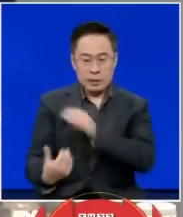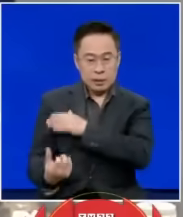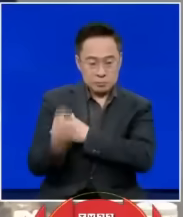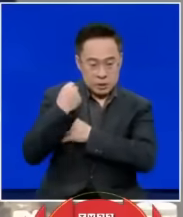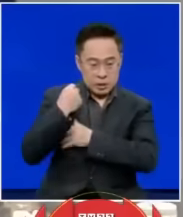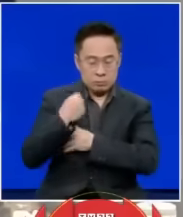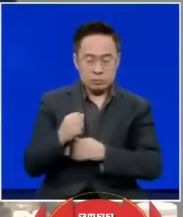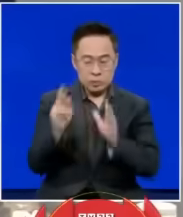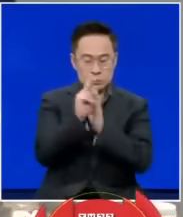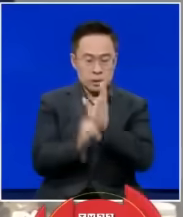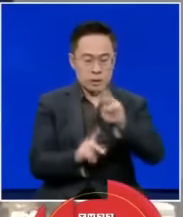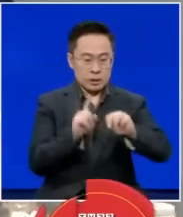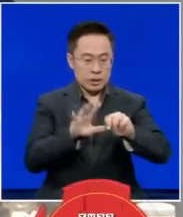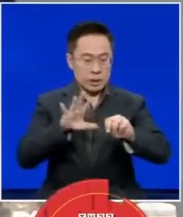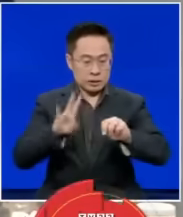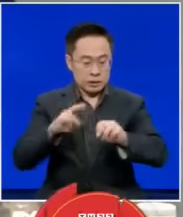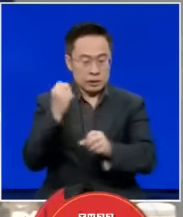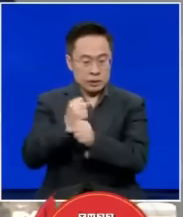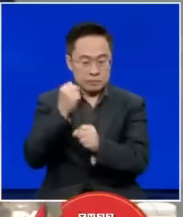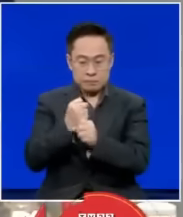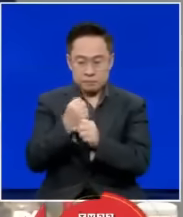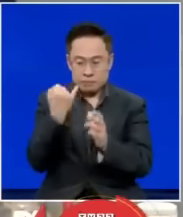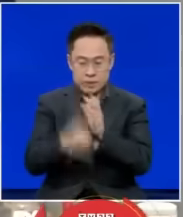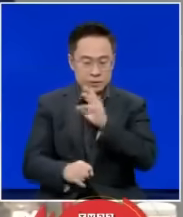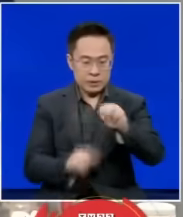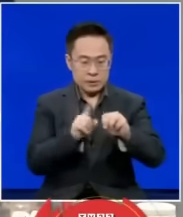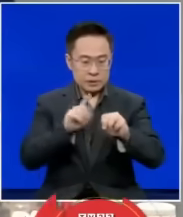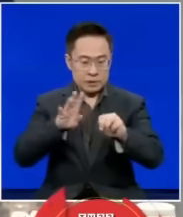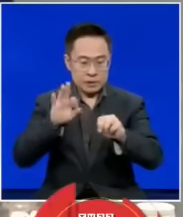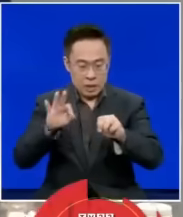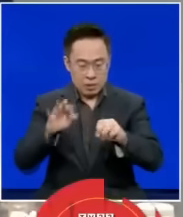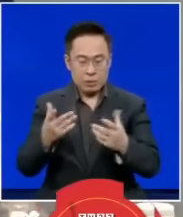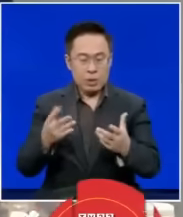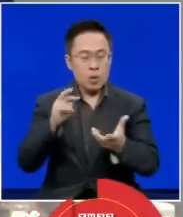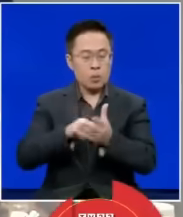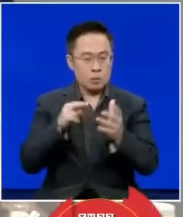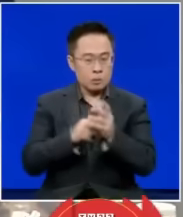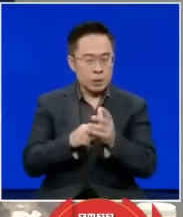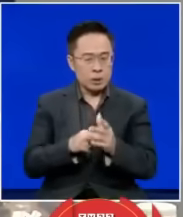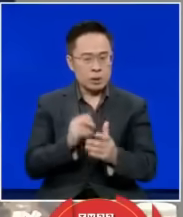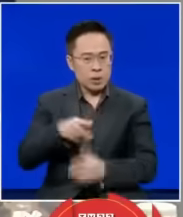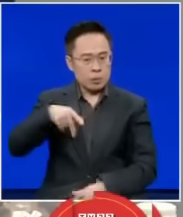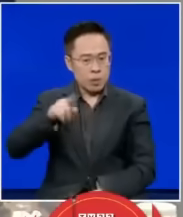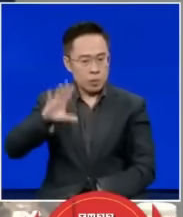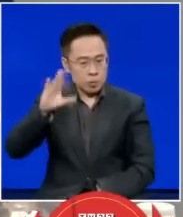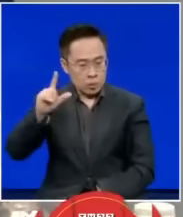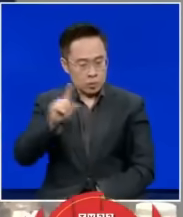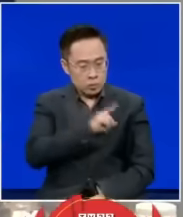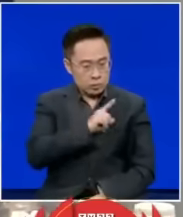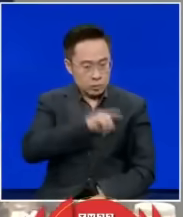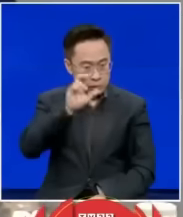เรื่องของมาตรา157เป็นเจ้าพนักงานปฏิบัติหน้าที่โดยมิชอบกับมาตรา149เป็นเจ้าพนักงานเรียกรับผลประโยชน์อันนี้มันต้องเข้าปปช.